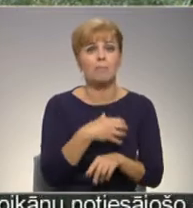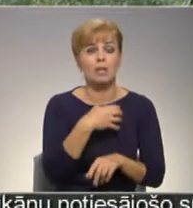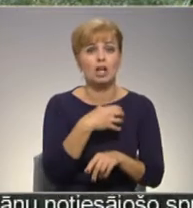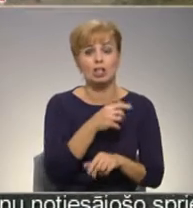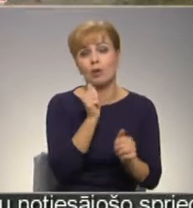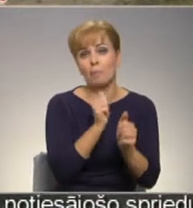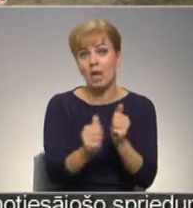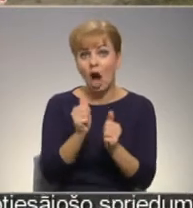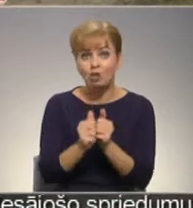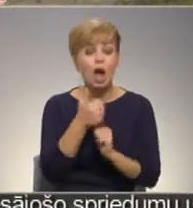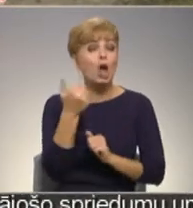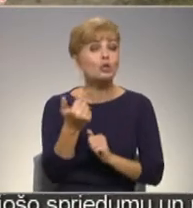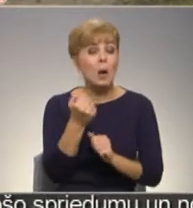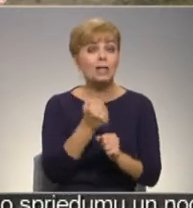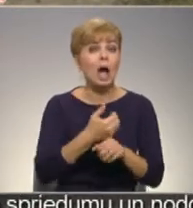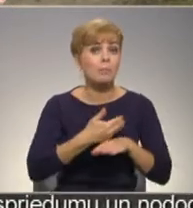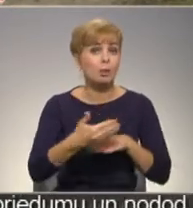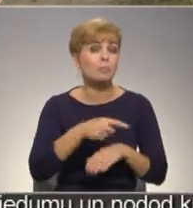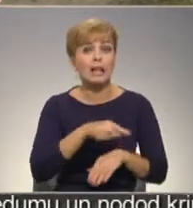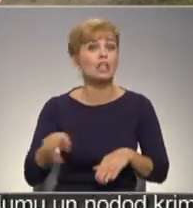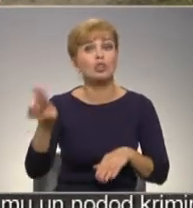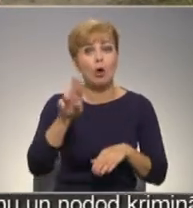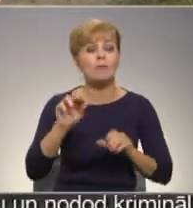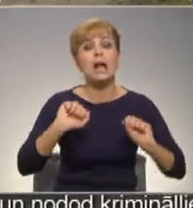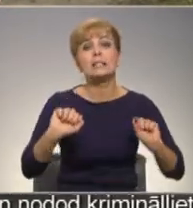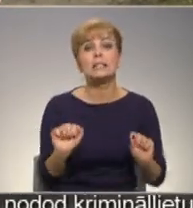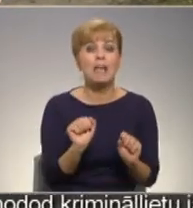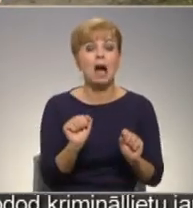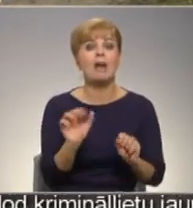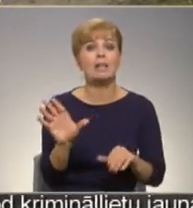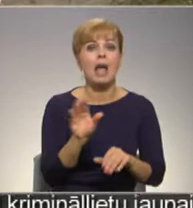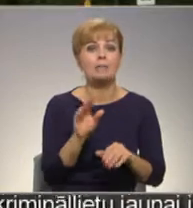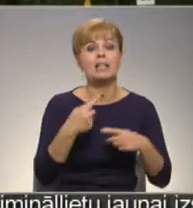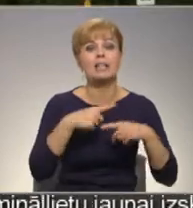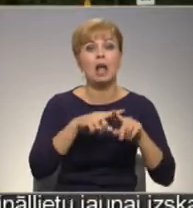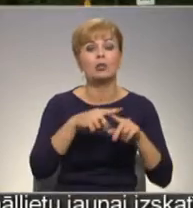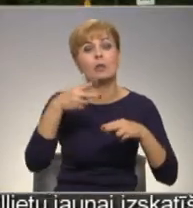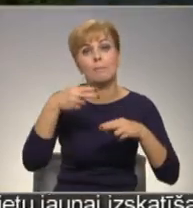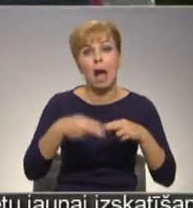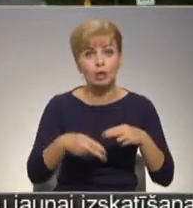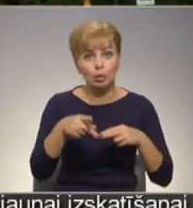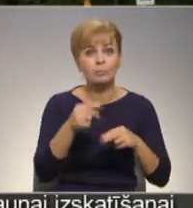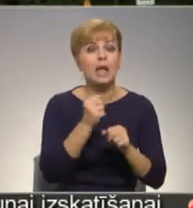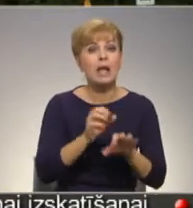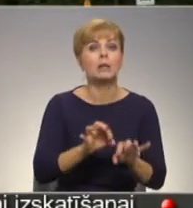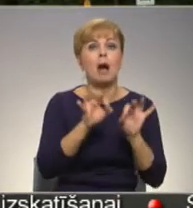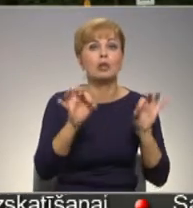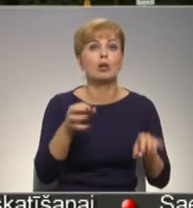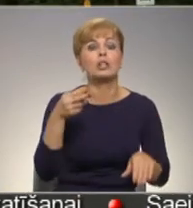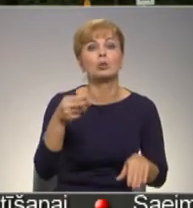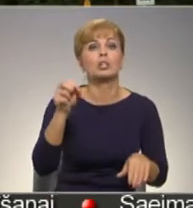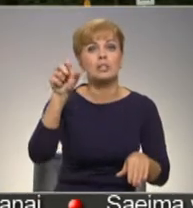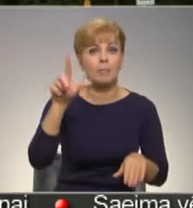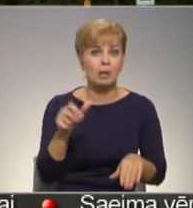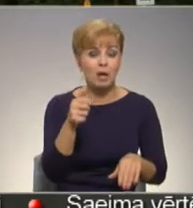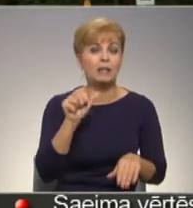salīdzinoši bieži. Šogad darbi turpināsies līdz novembrim. Ziemā tiks ņemts tā dēvētais tehnoloģiskais pārtraukums. Darbi atsāksies